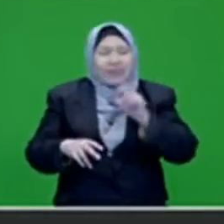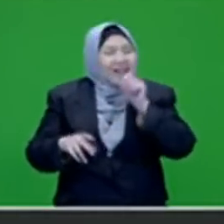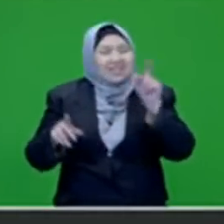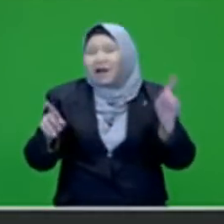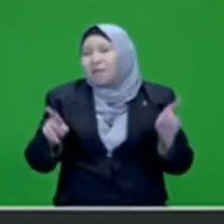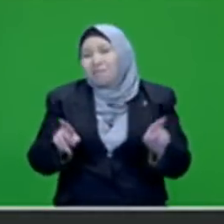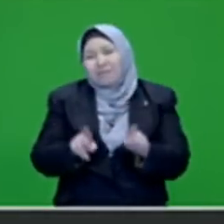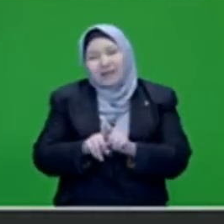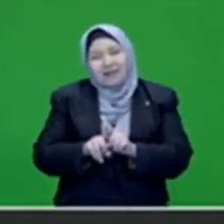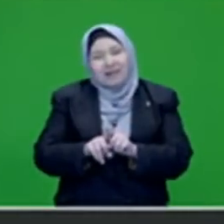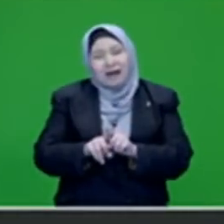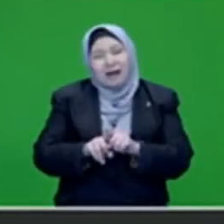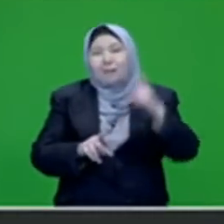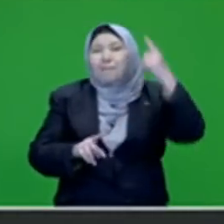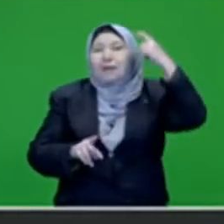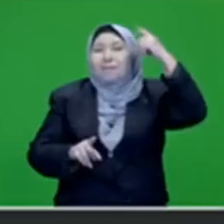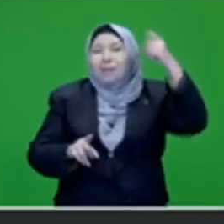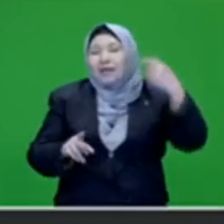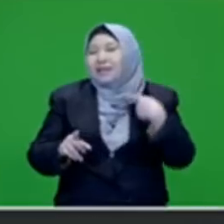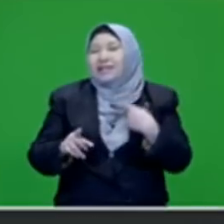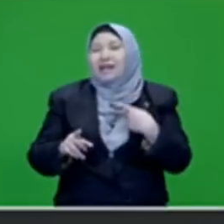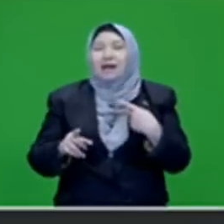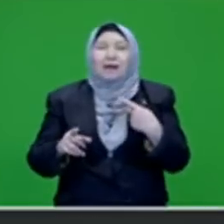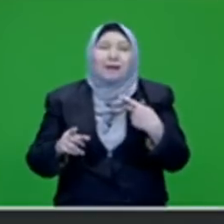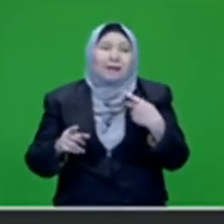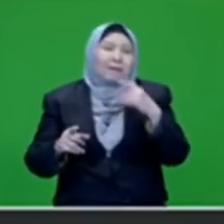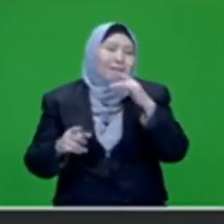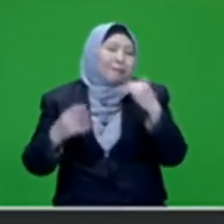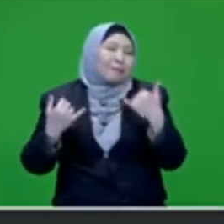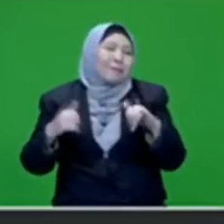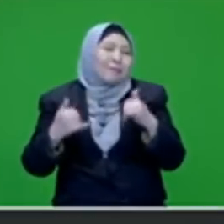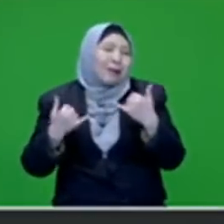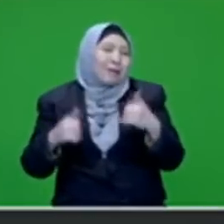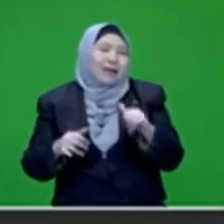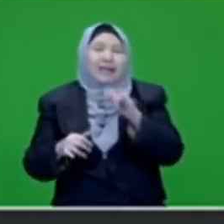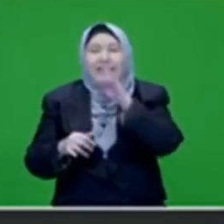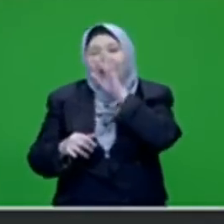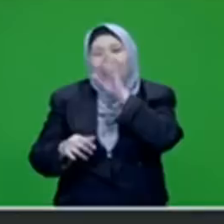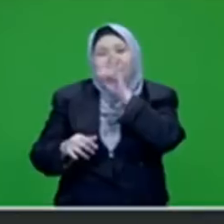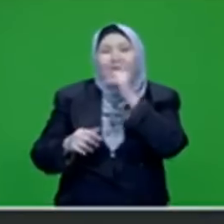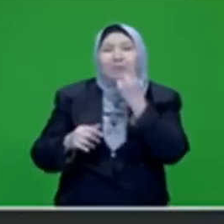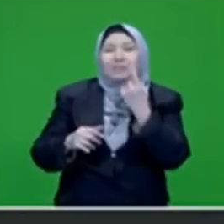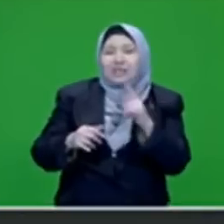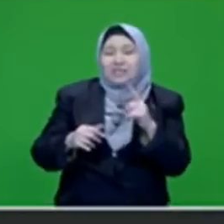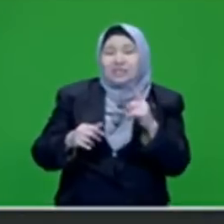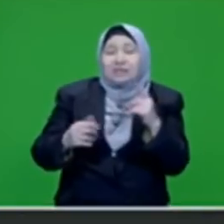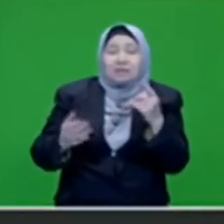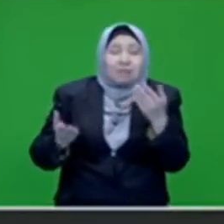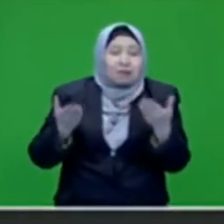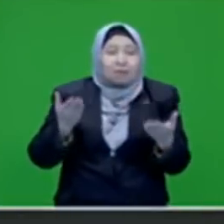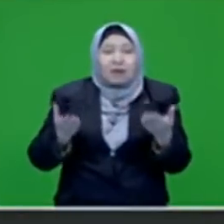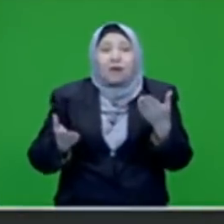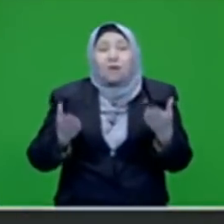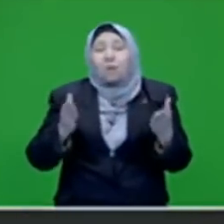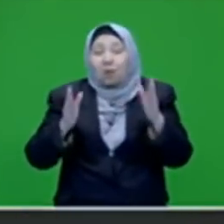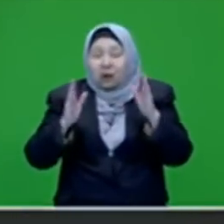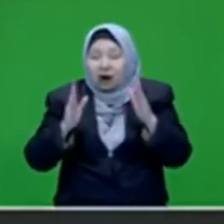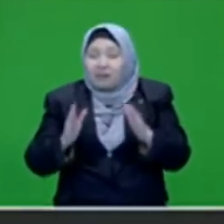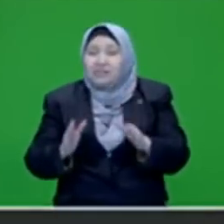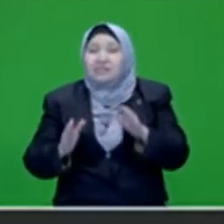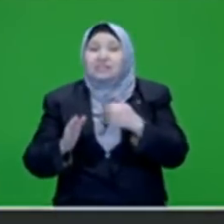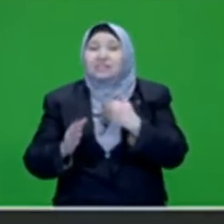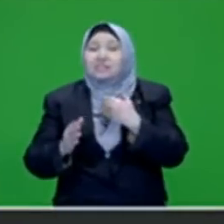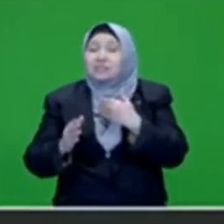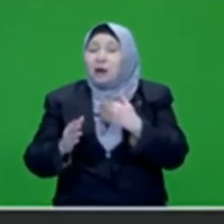Mimpi kita adalah boleh jadi mainan tidur. Boleh jadi orang yang alim, orang yang baik tadi sudah sebut,